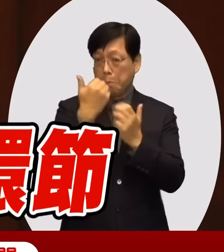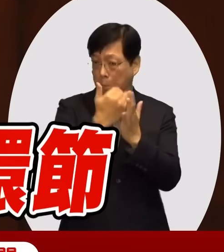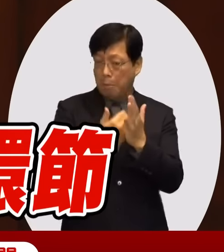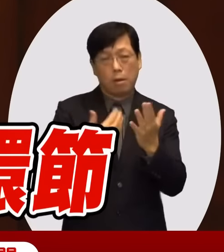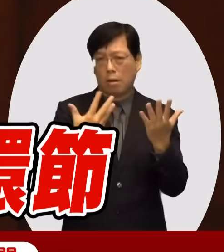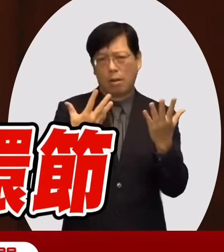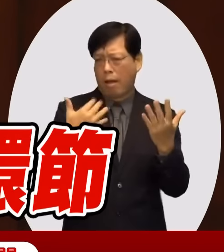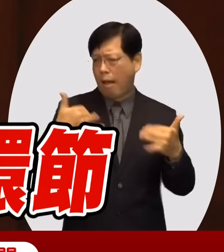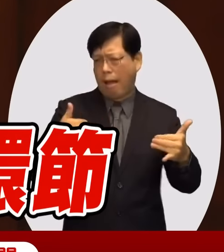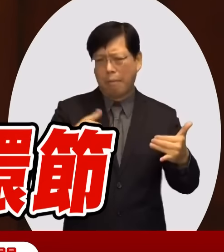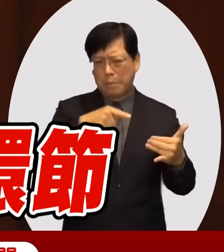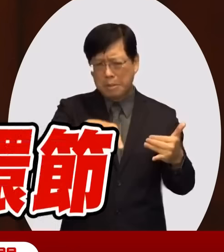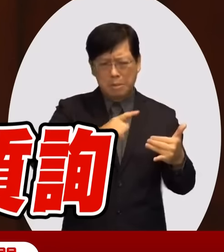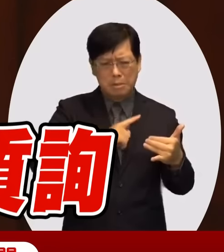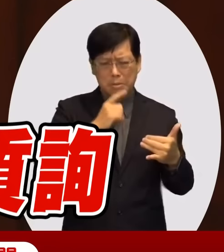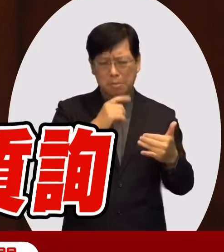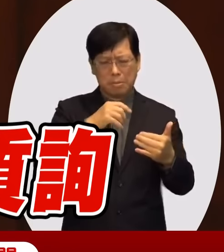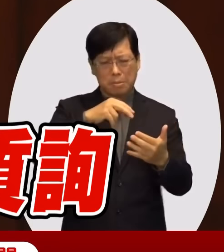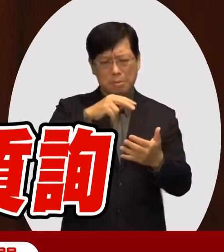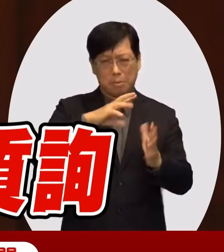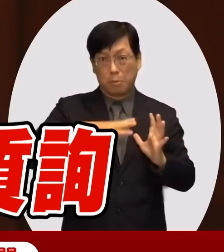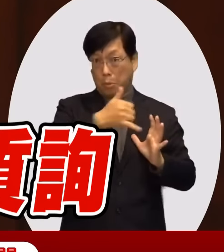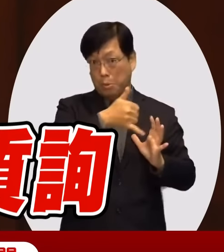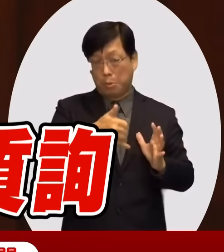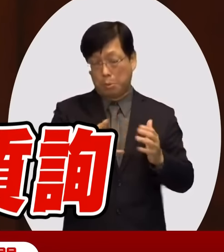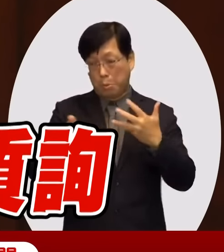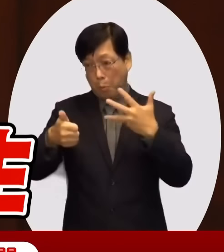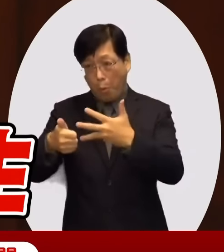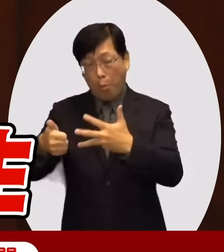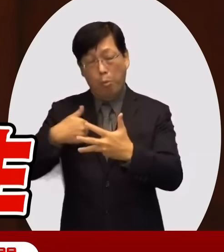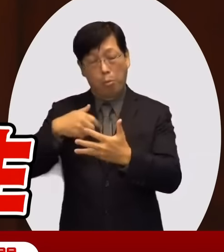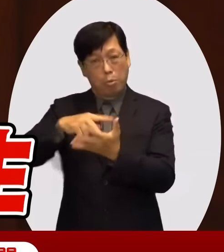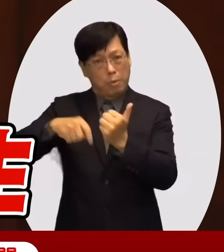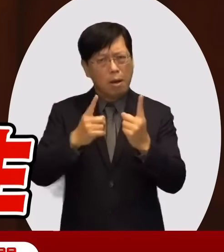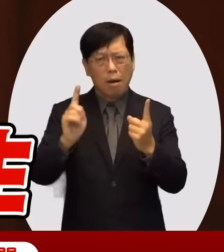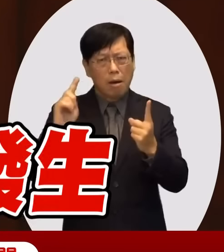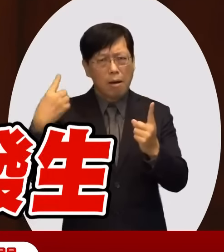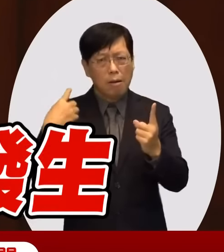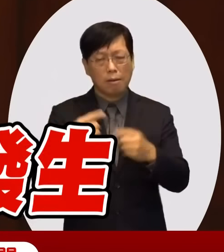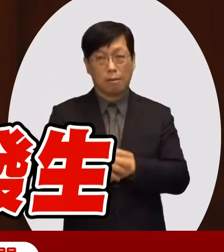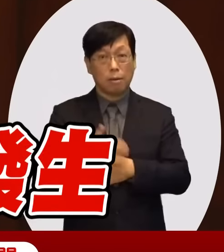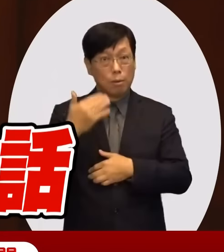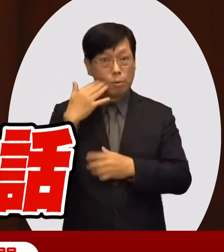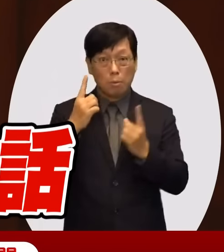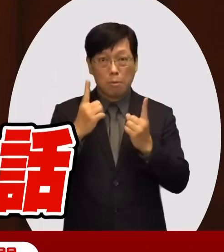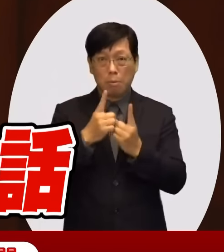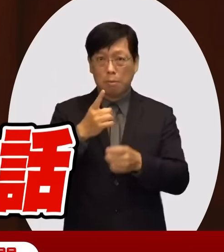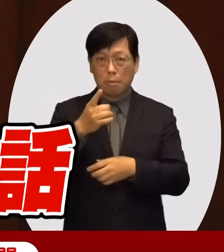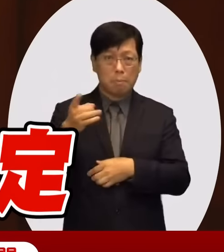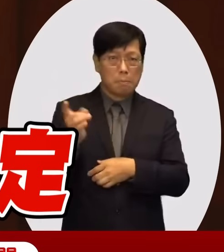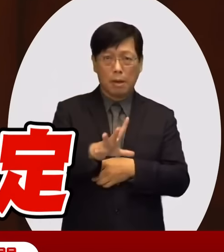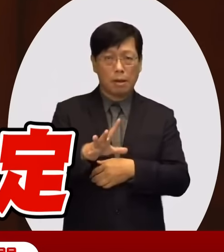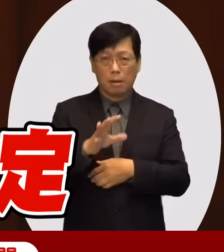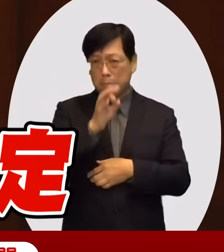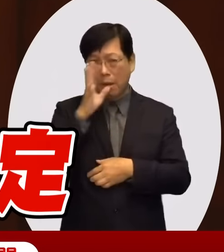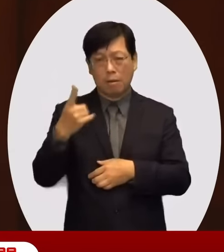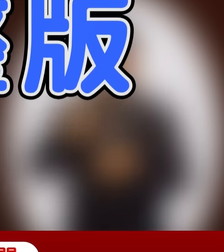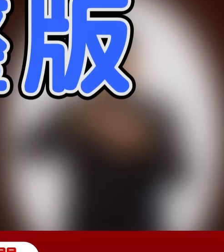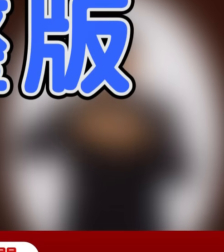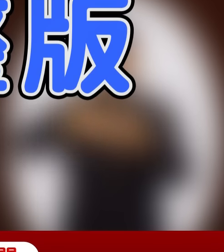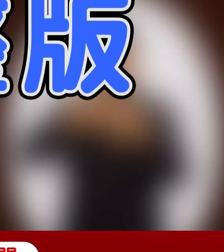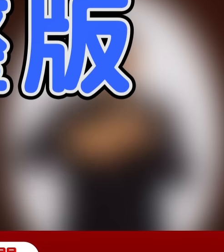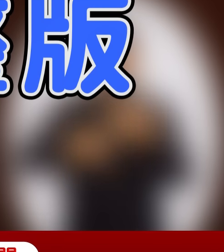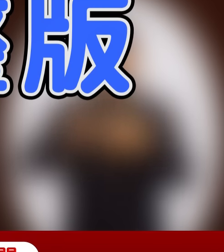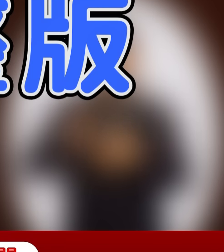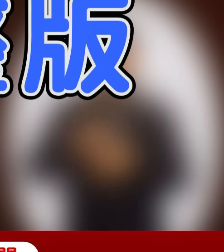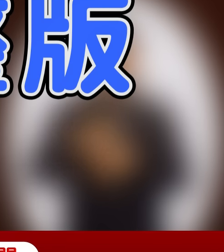员去质询立委的环节，那么这样的反质询如何可能发生？那如果不可能发生这种反质询的话，干嘛定这个规定？